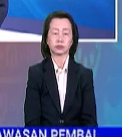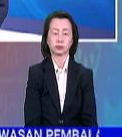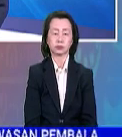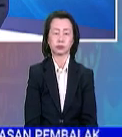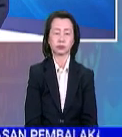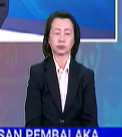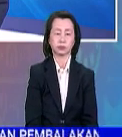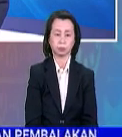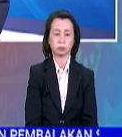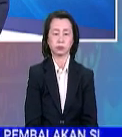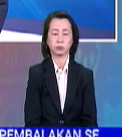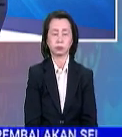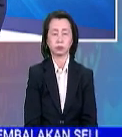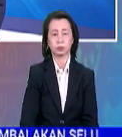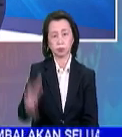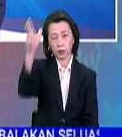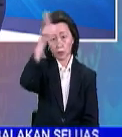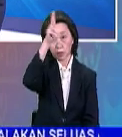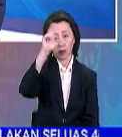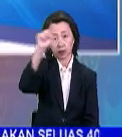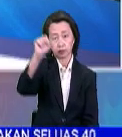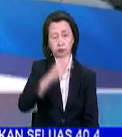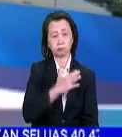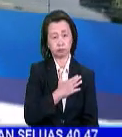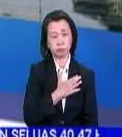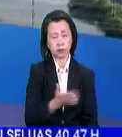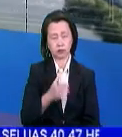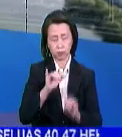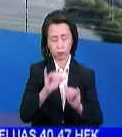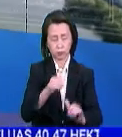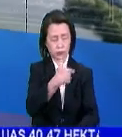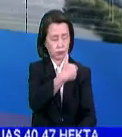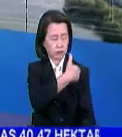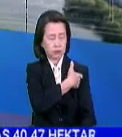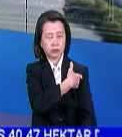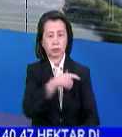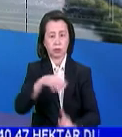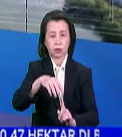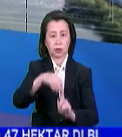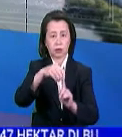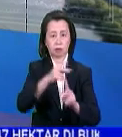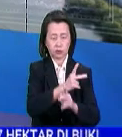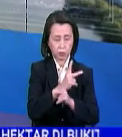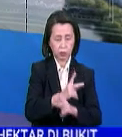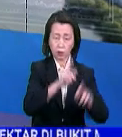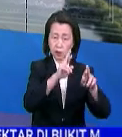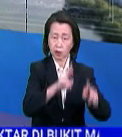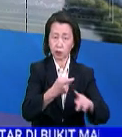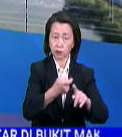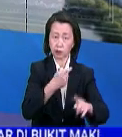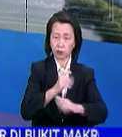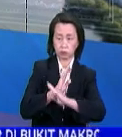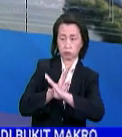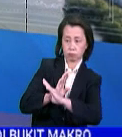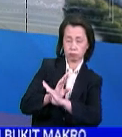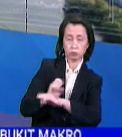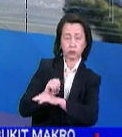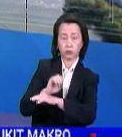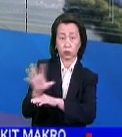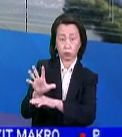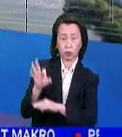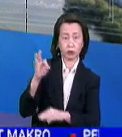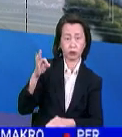Hai by Atika kerajaan Negeri commited meneruskan program vaksinasi khusus yang melindungi rakyat daripada jogeton covert